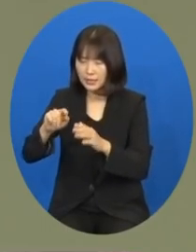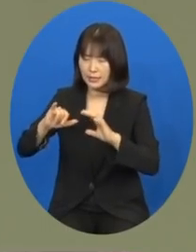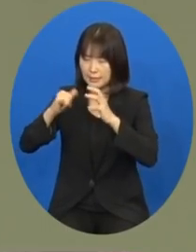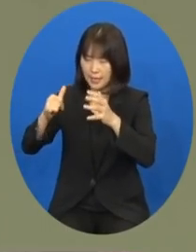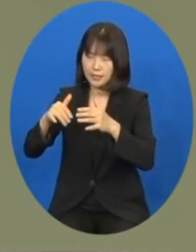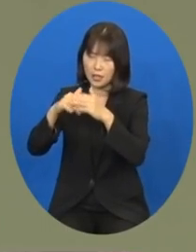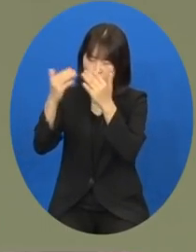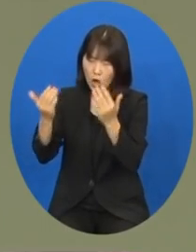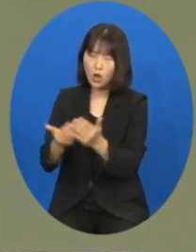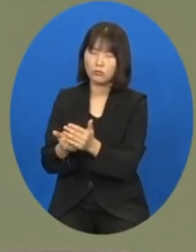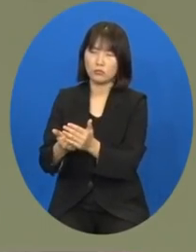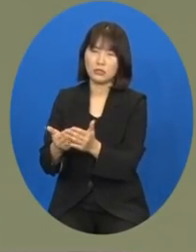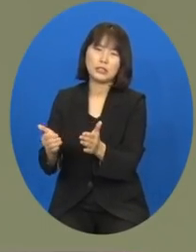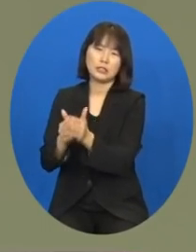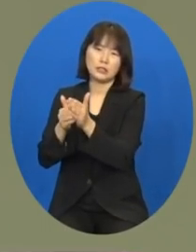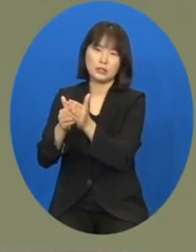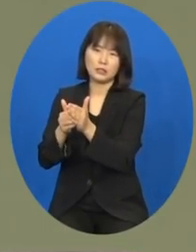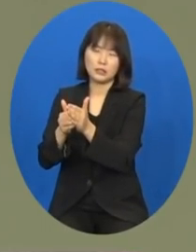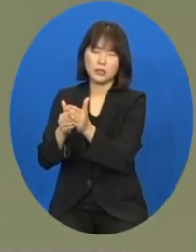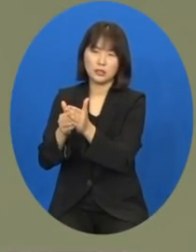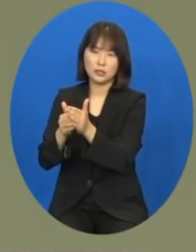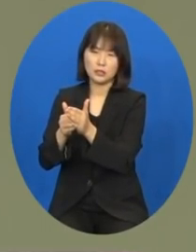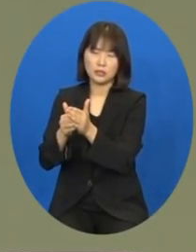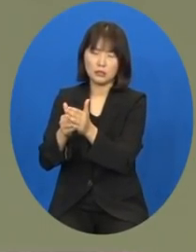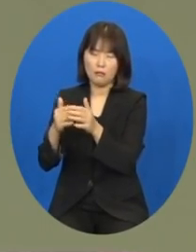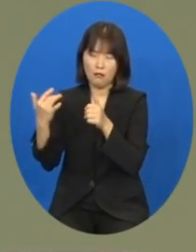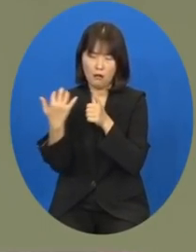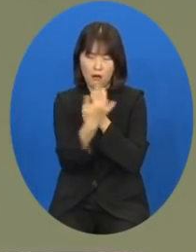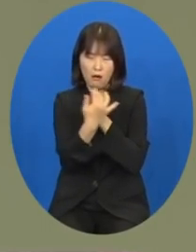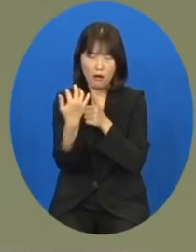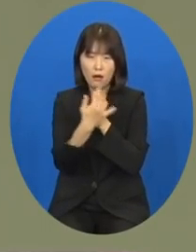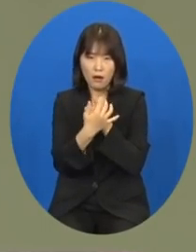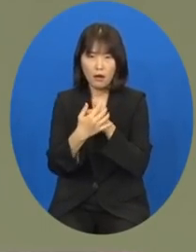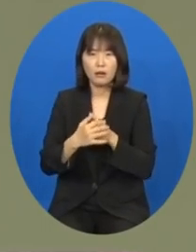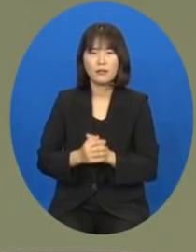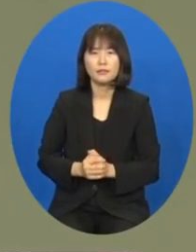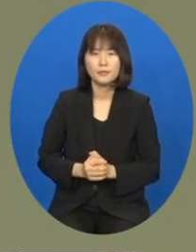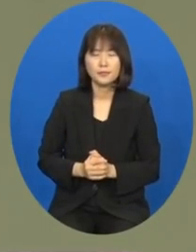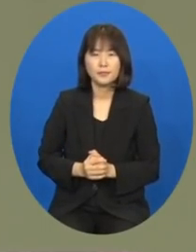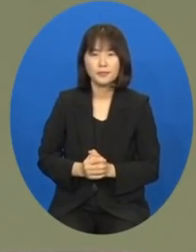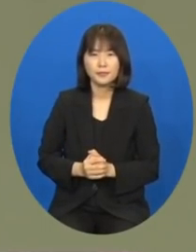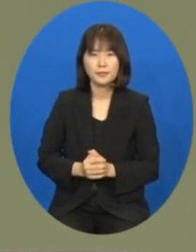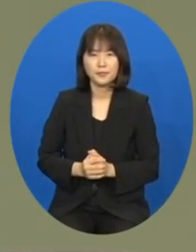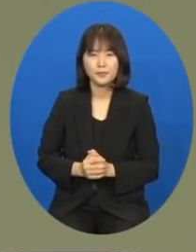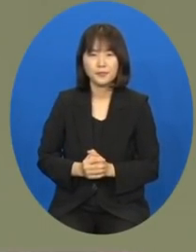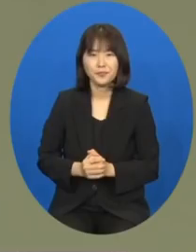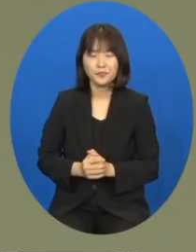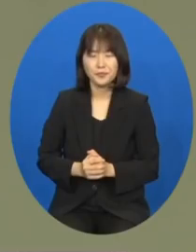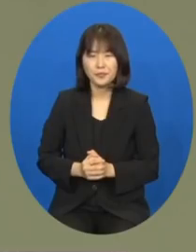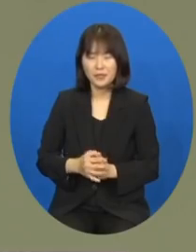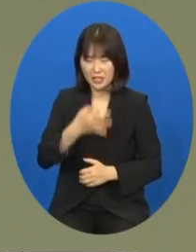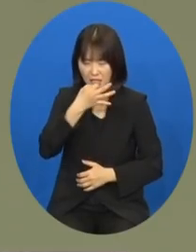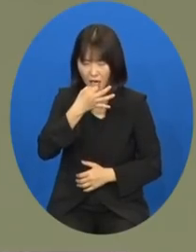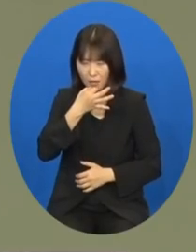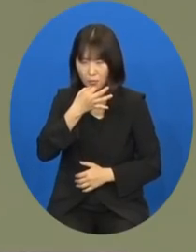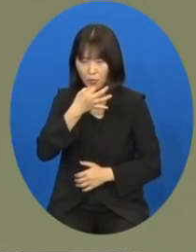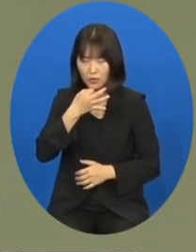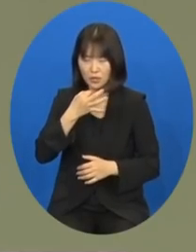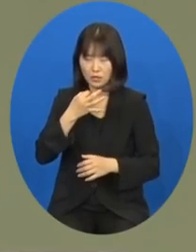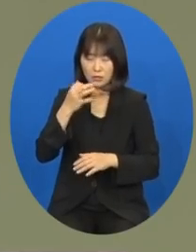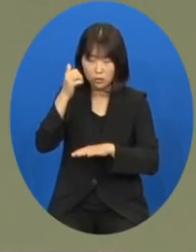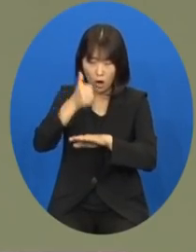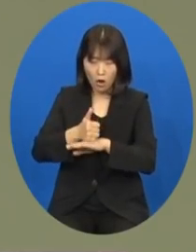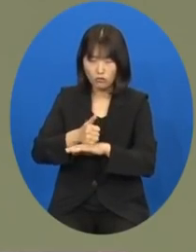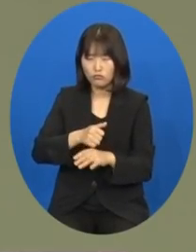겁니다 거기에 온갖 욕이 틈타 는 거야 탐욕과 욕심 그것이 우리가 사망으로 끌고 갑니다 그러나